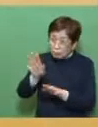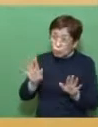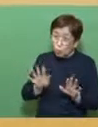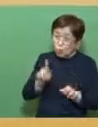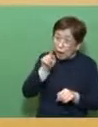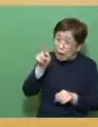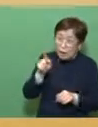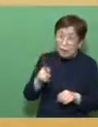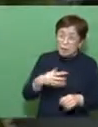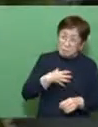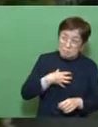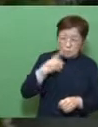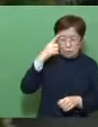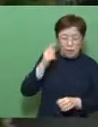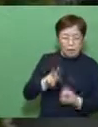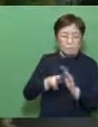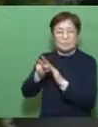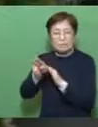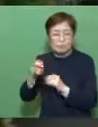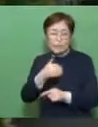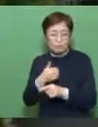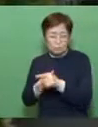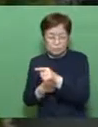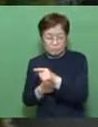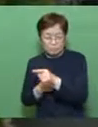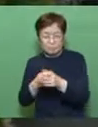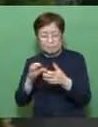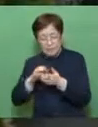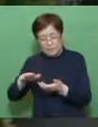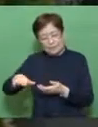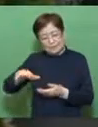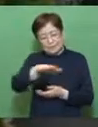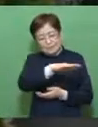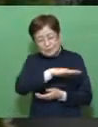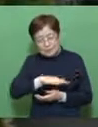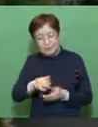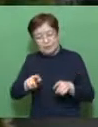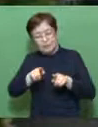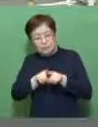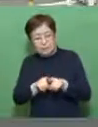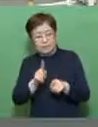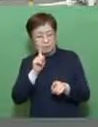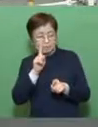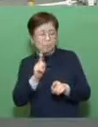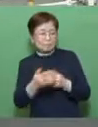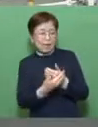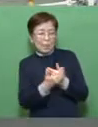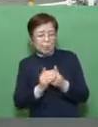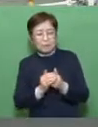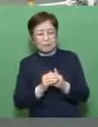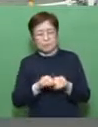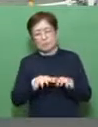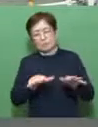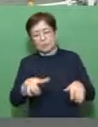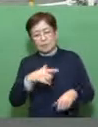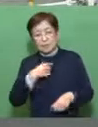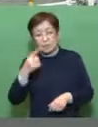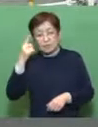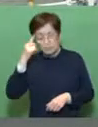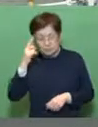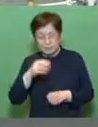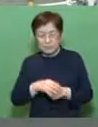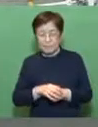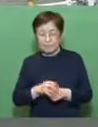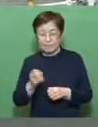いうあのうんお地域が一体となった見守り体制を作っていこうということですはいそれからあの地域安全